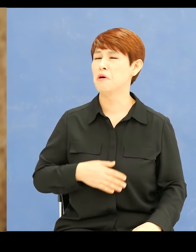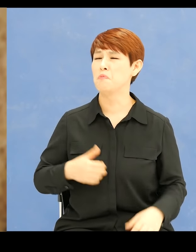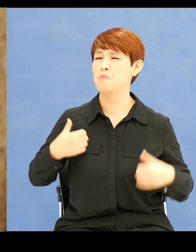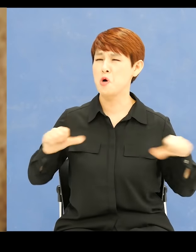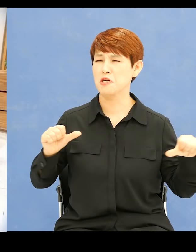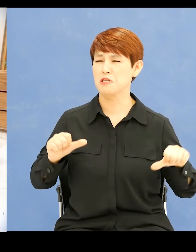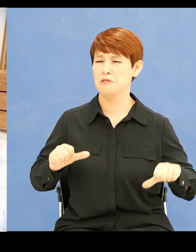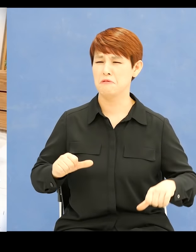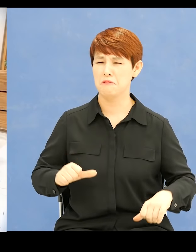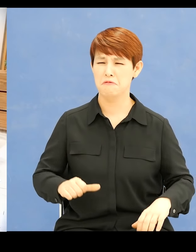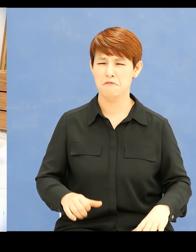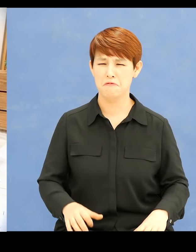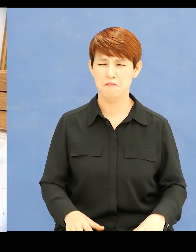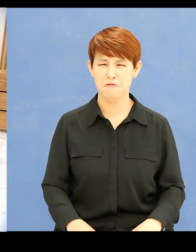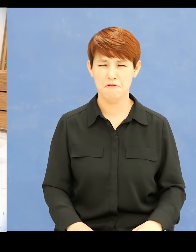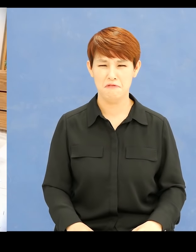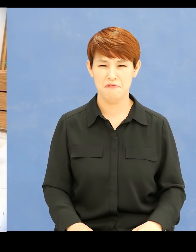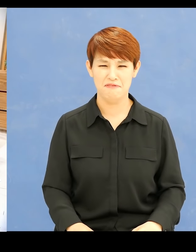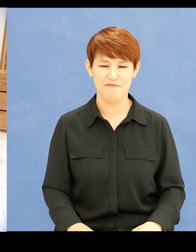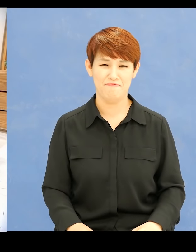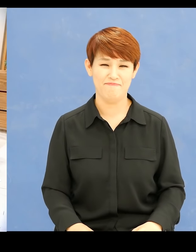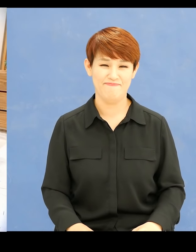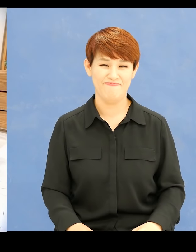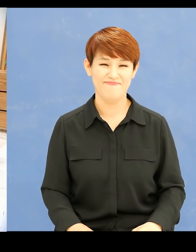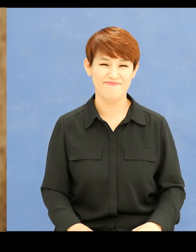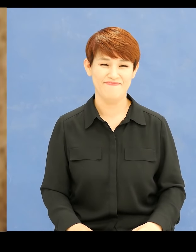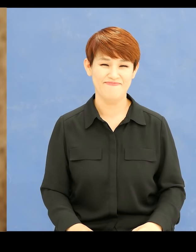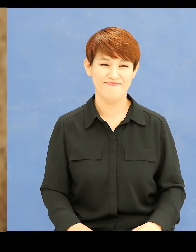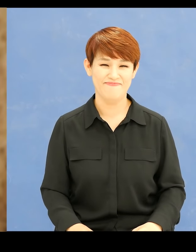되잖아요. 안 가면 되잖아요. 하면서 울고.